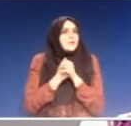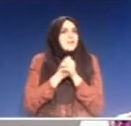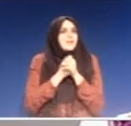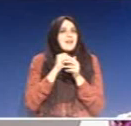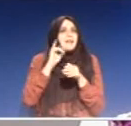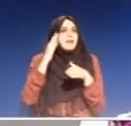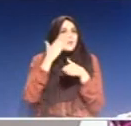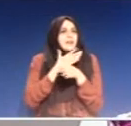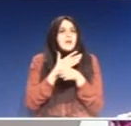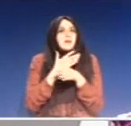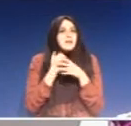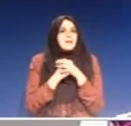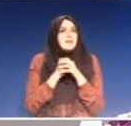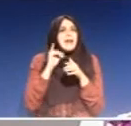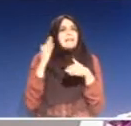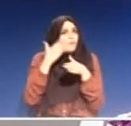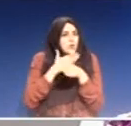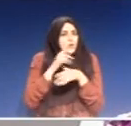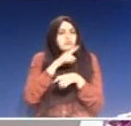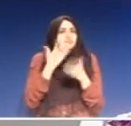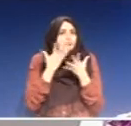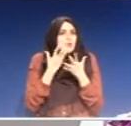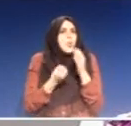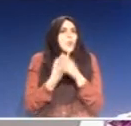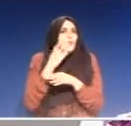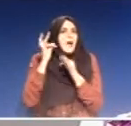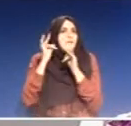في قضيتنا؟ ما الجديد بالنسبة للقضية؟ نعم.